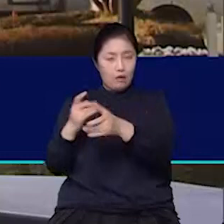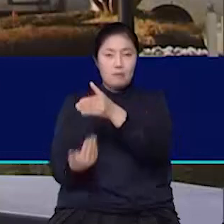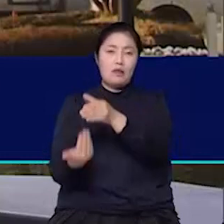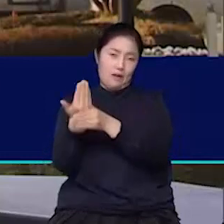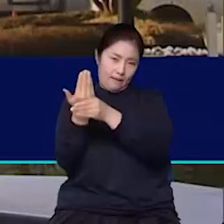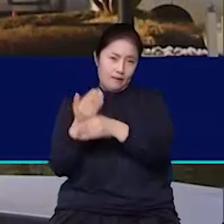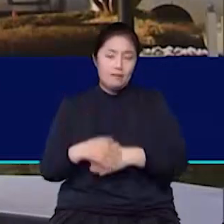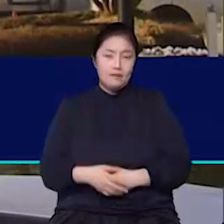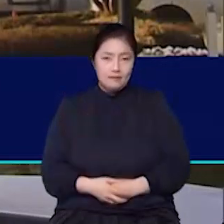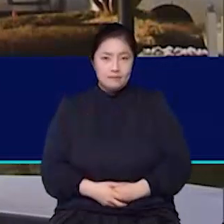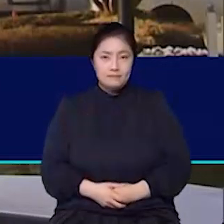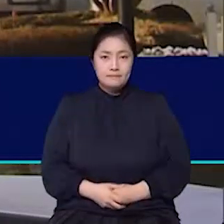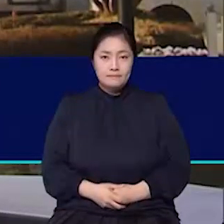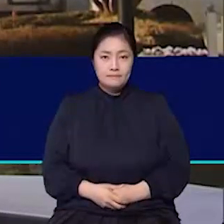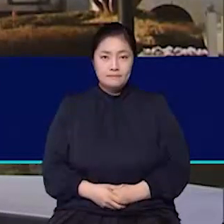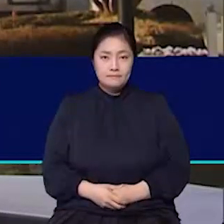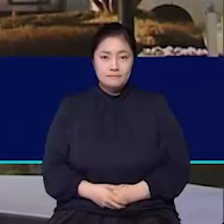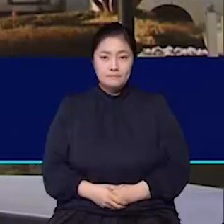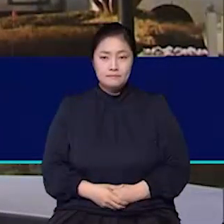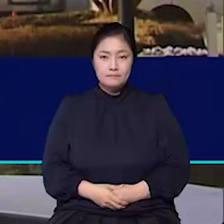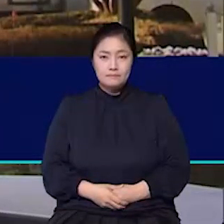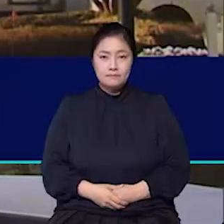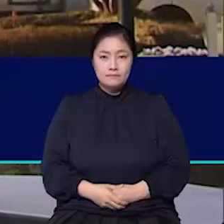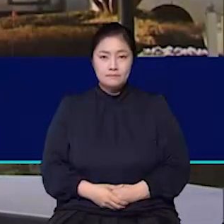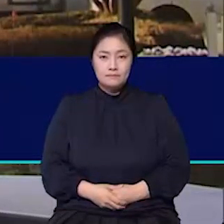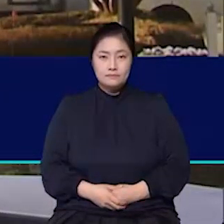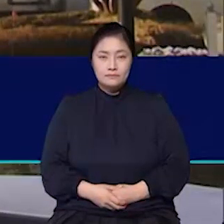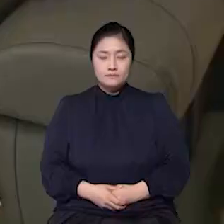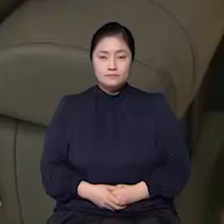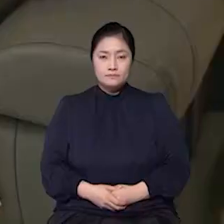제기되고 있습니다. 구영슬 기자가 취재했습니다.